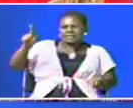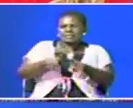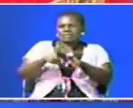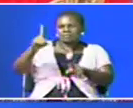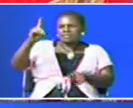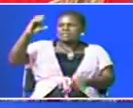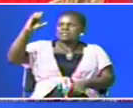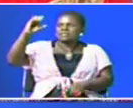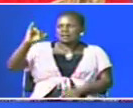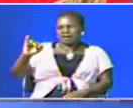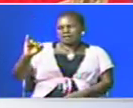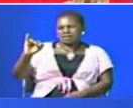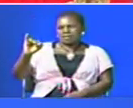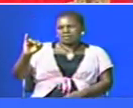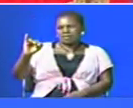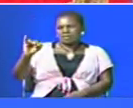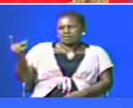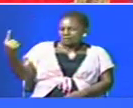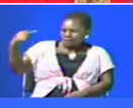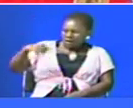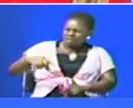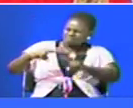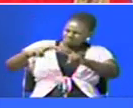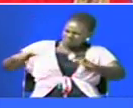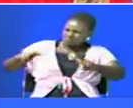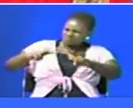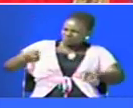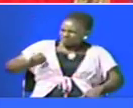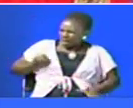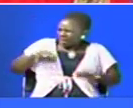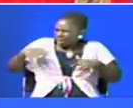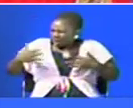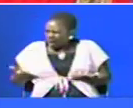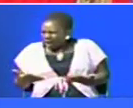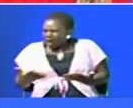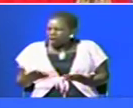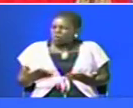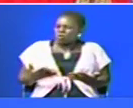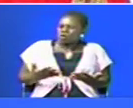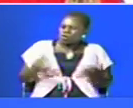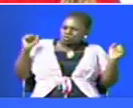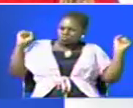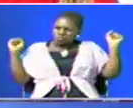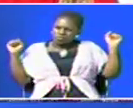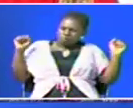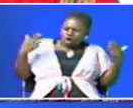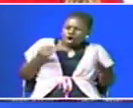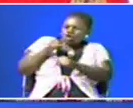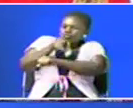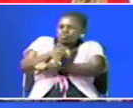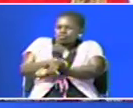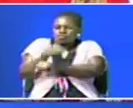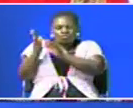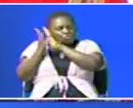DCI. Waingie paka huku. Huyu alikuwa tabia zake ni gani? Alikuwa mlisha ng'ombe, alikuwa mkojo wa kitandani, alikuwa